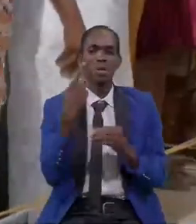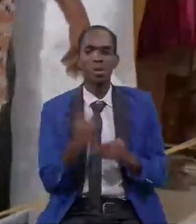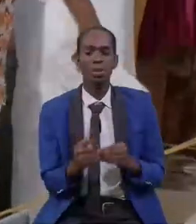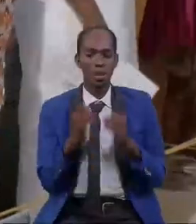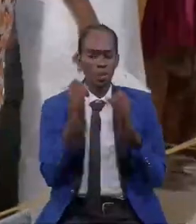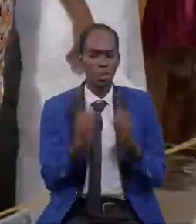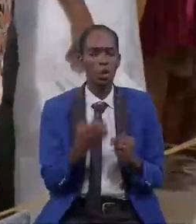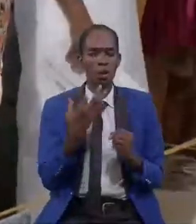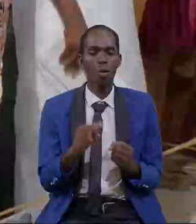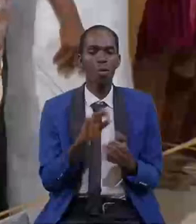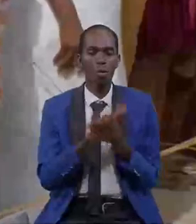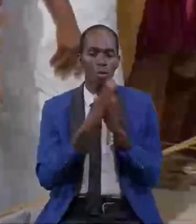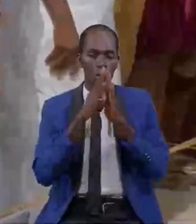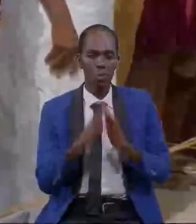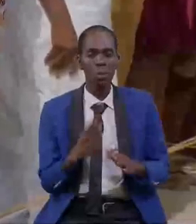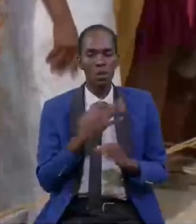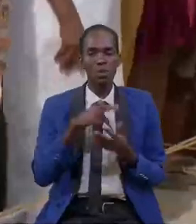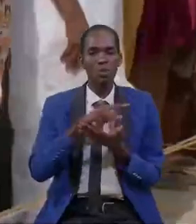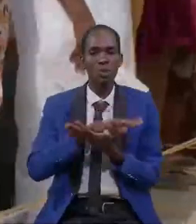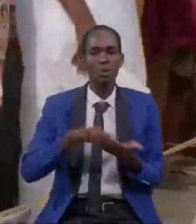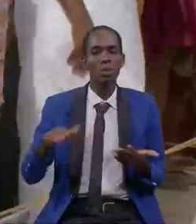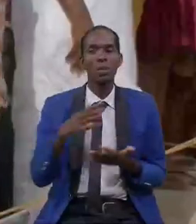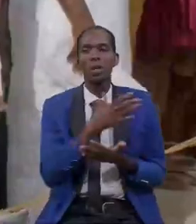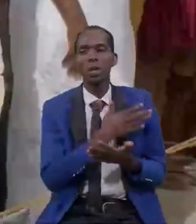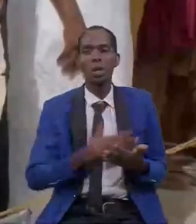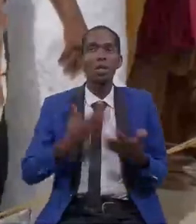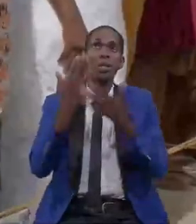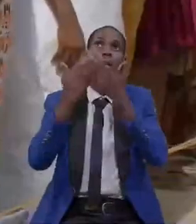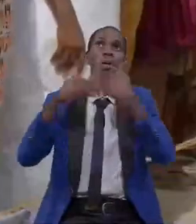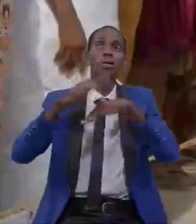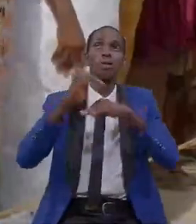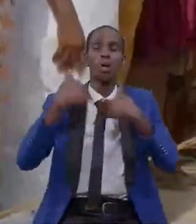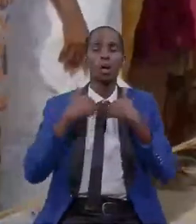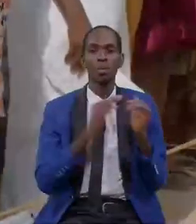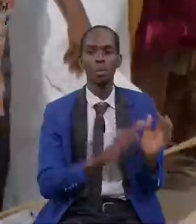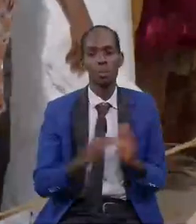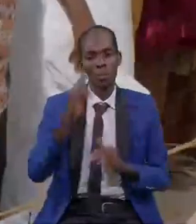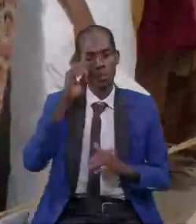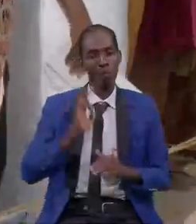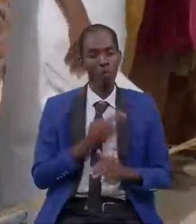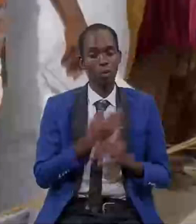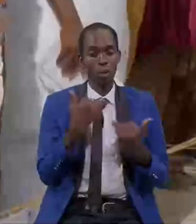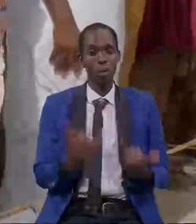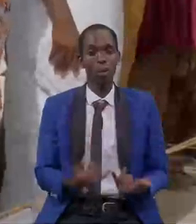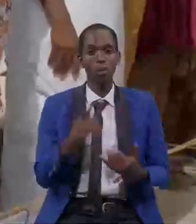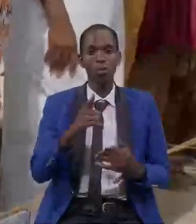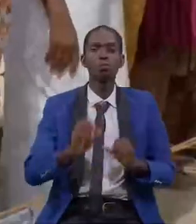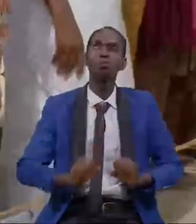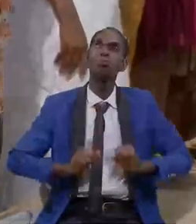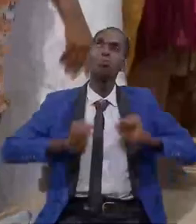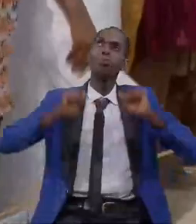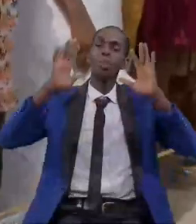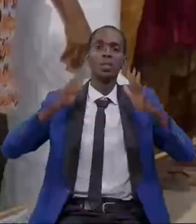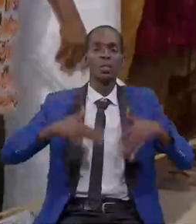de la puissance, et le paradis que tu prépares pour nous. Maintenant, tu abandonnes ta vie